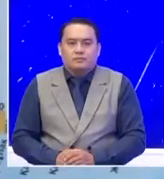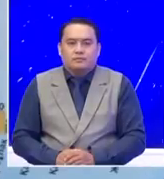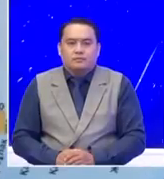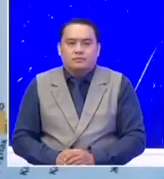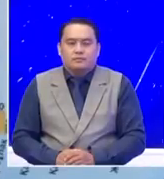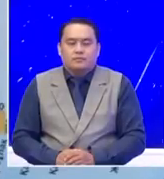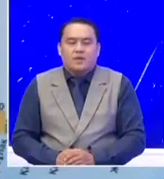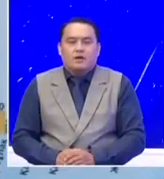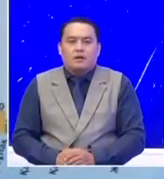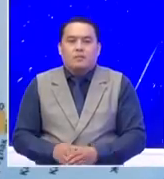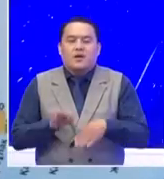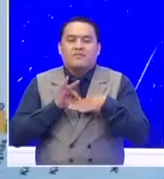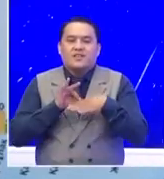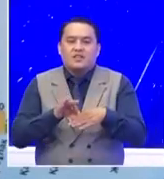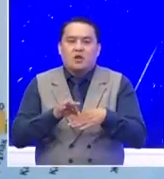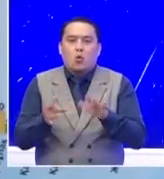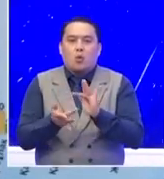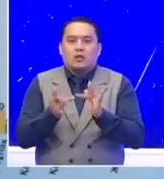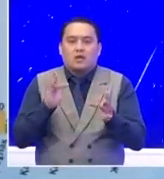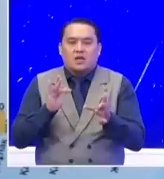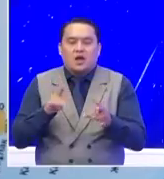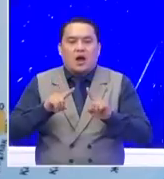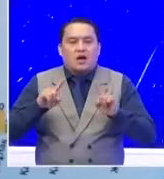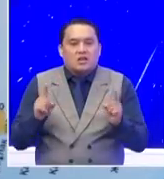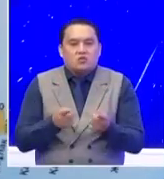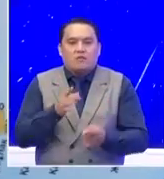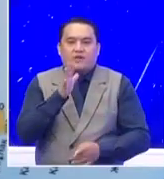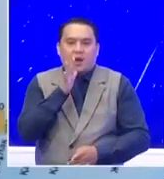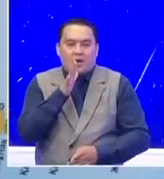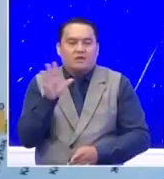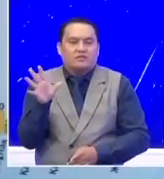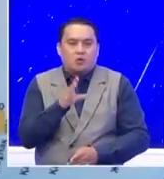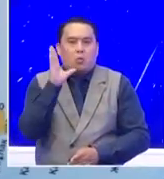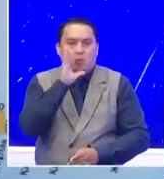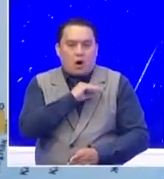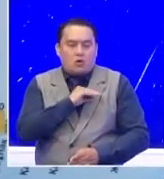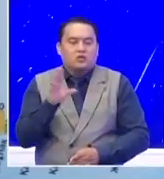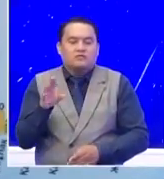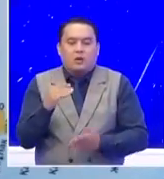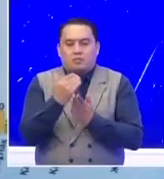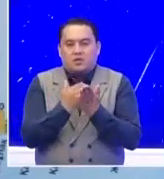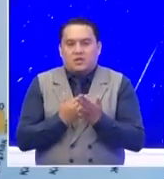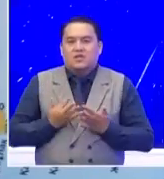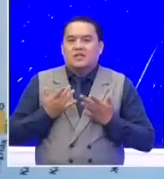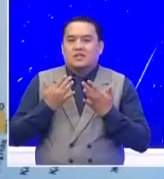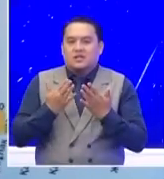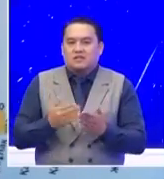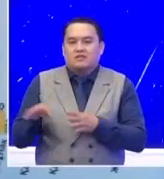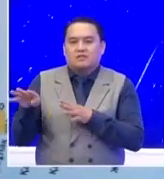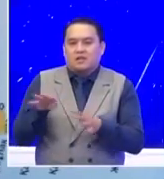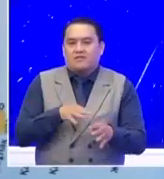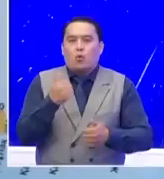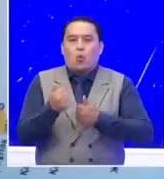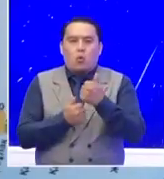При проведении мероприятия в онлайн-формате участники немного ограничены во времени, но в целом смогли охватить весь перечень требуемых стандартов